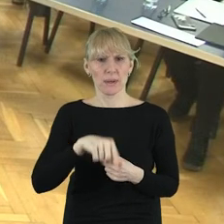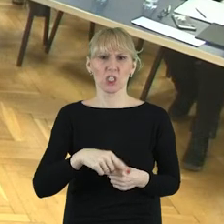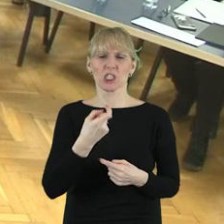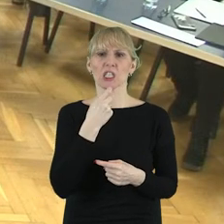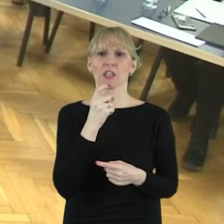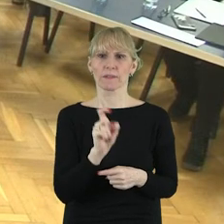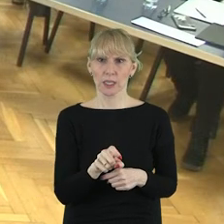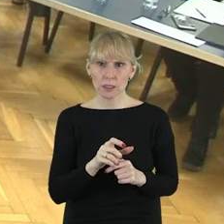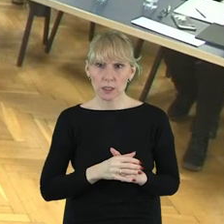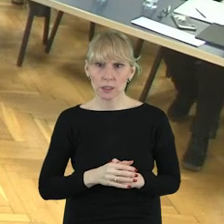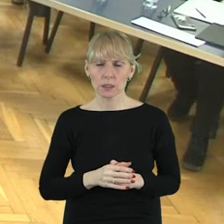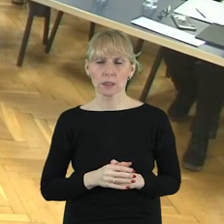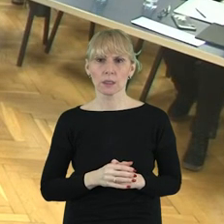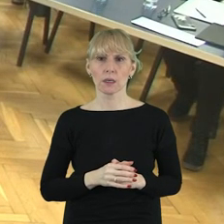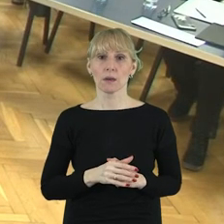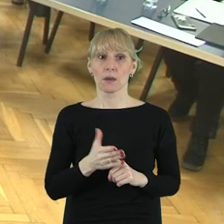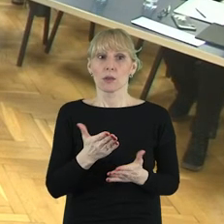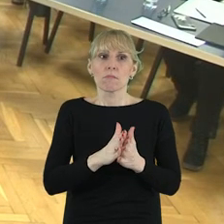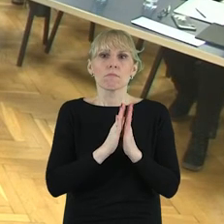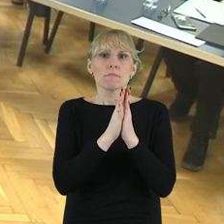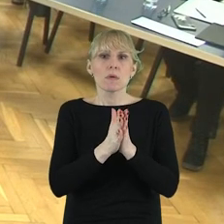kilka bardzo jasnych